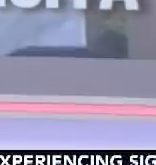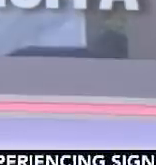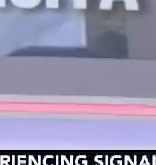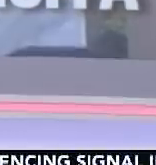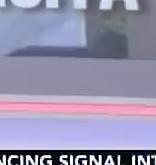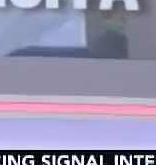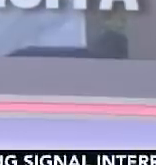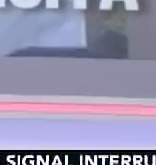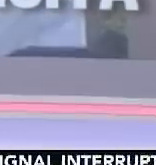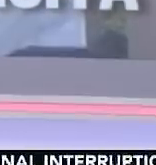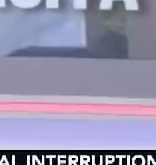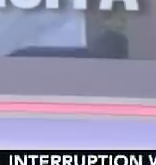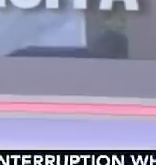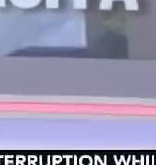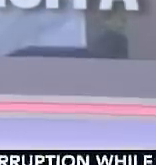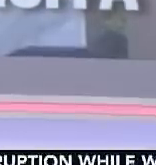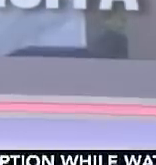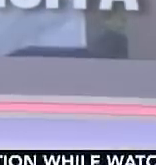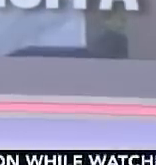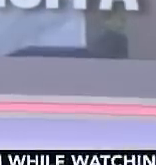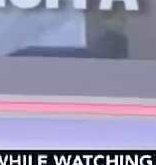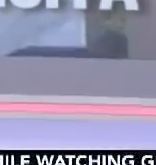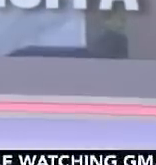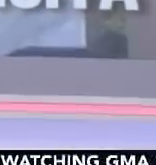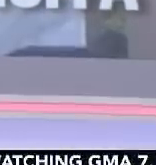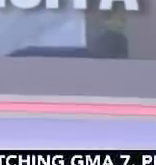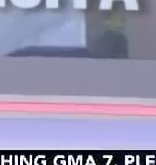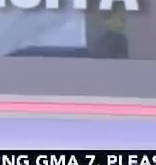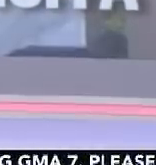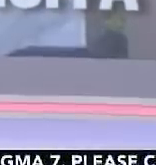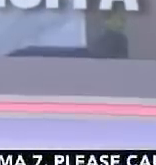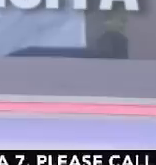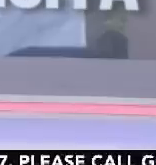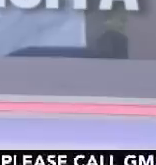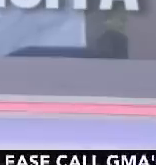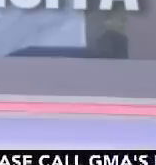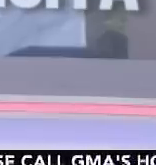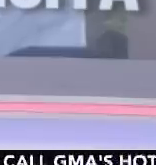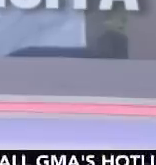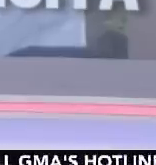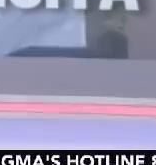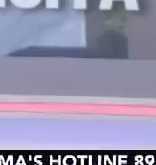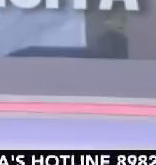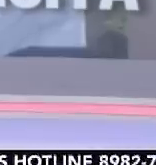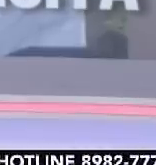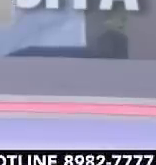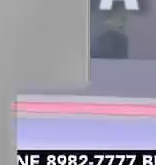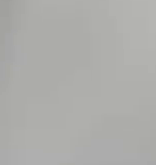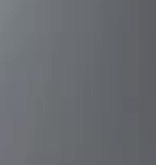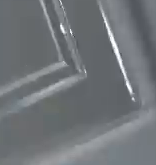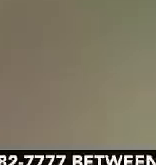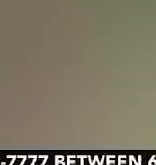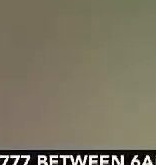kalansay sa isang bundok sa Albay. Yan ang Ronda Provincia sa pagtutok ni Jesse Cruzat ng GMA Regional TV Balitang Bicolandia.